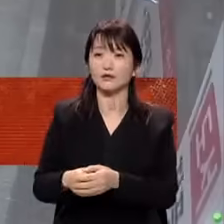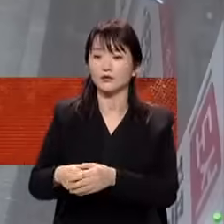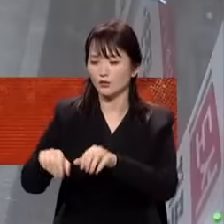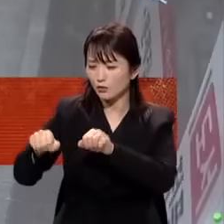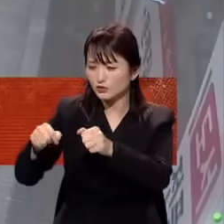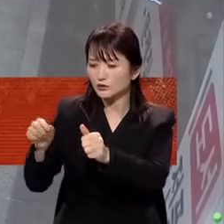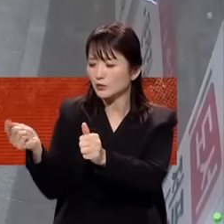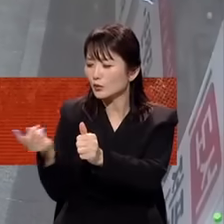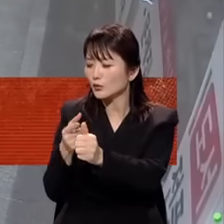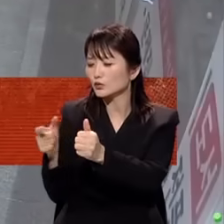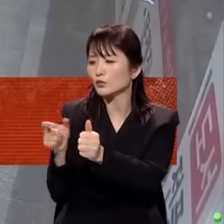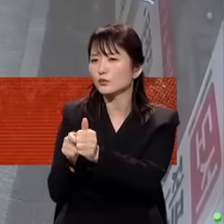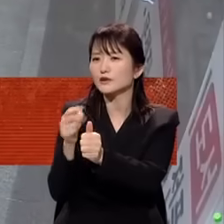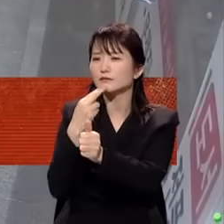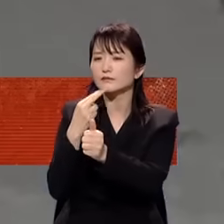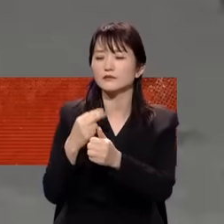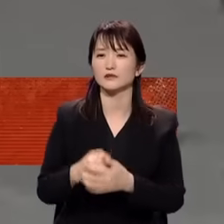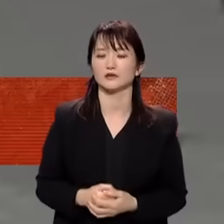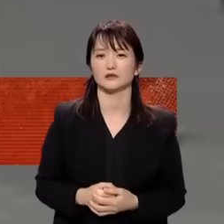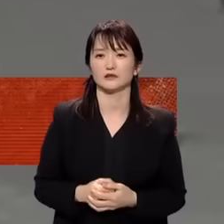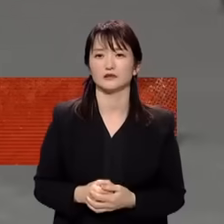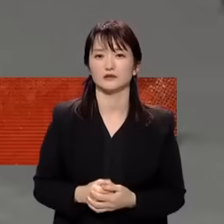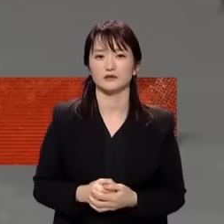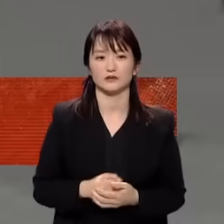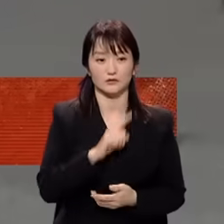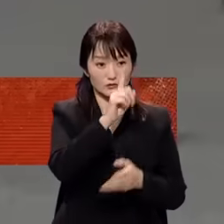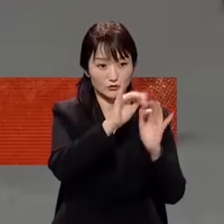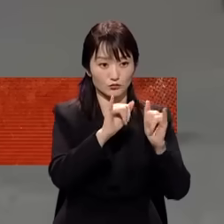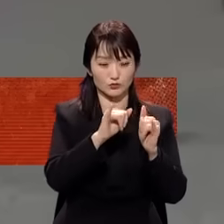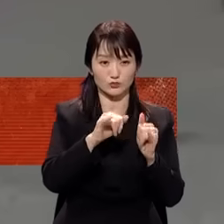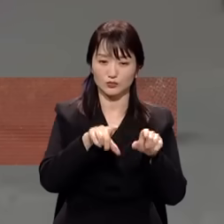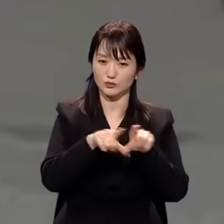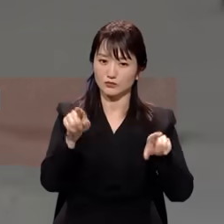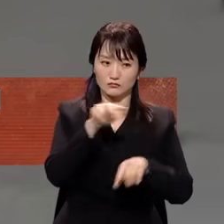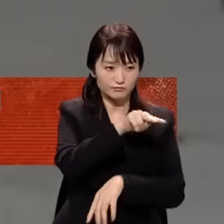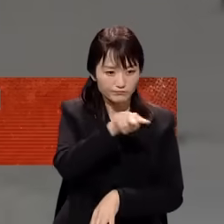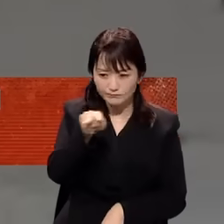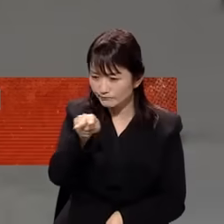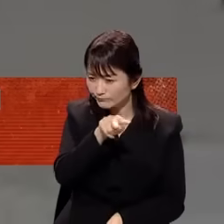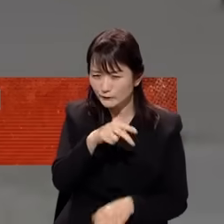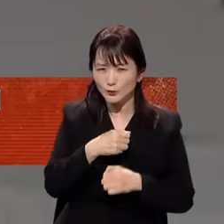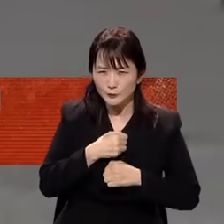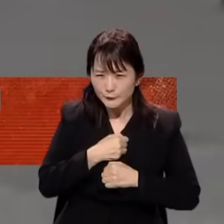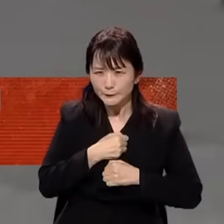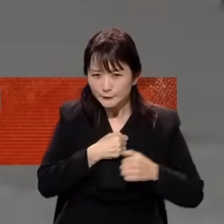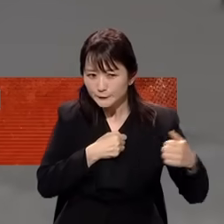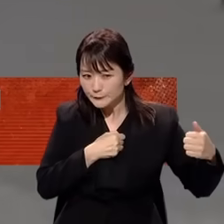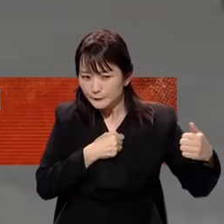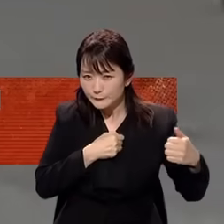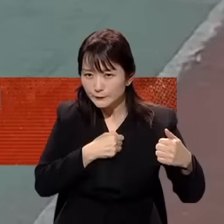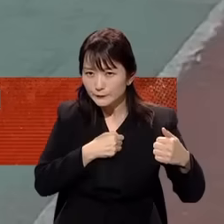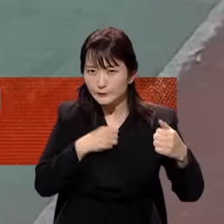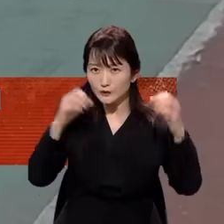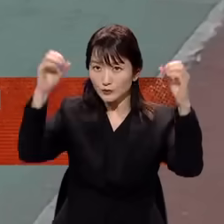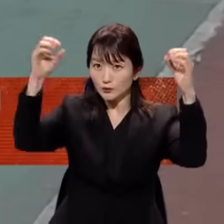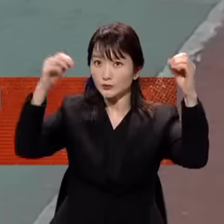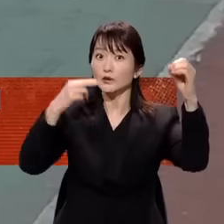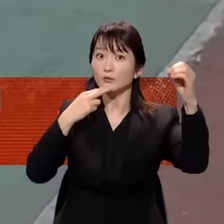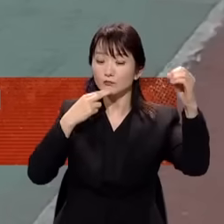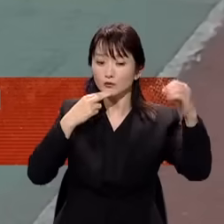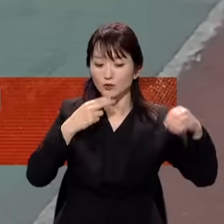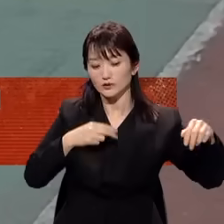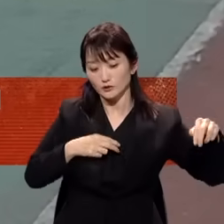없었던 상황이었는데요. 제보자는 평소 좌우를 살피는 습관이 있어서 그날도 주의하면서 신호등 없는 건널목을 건넜다고